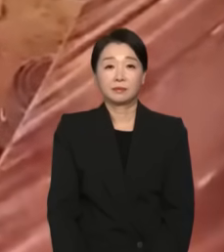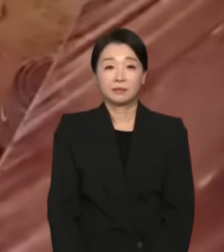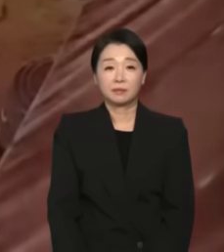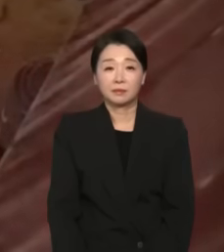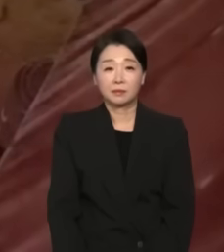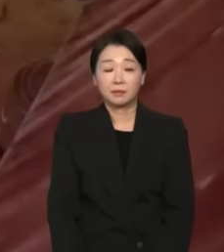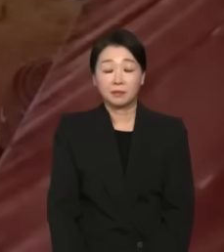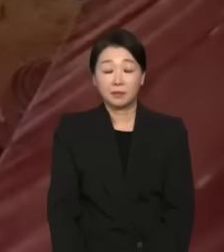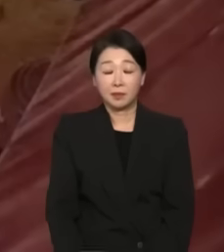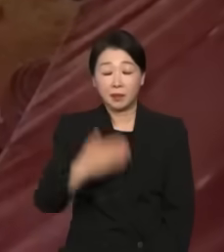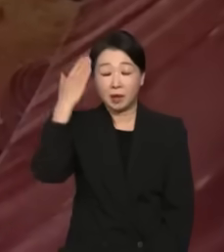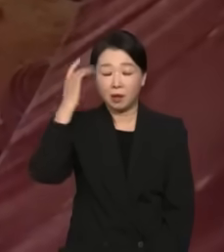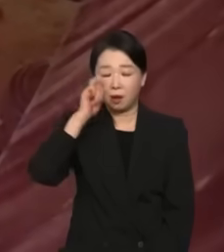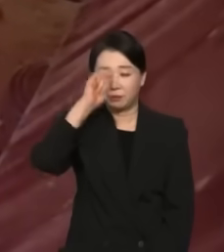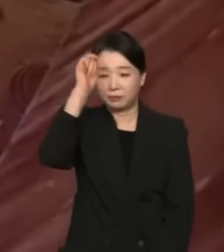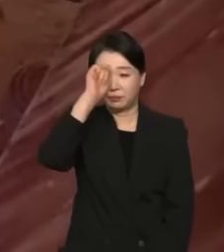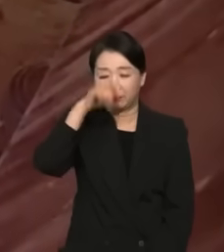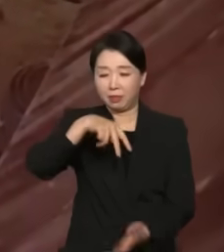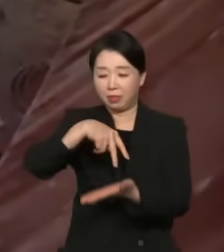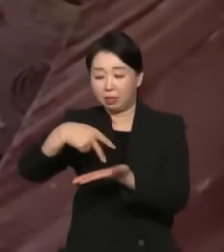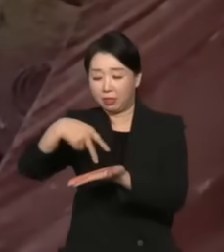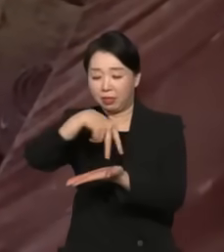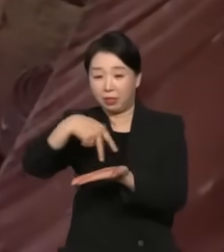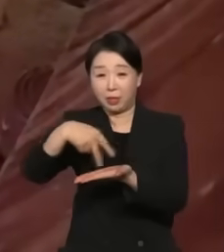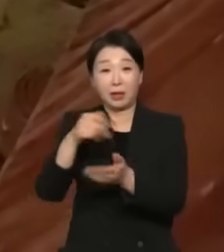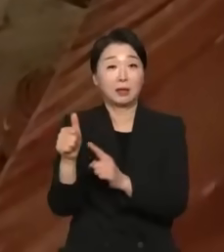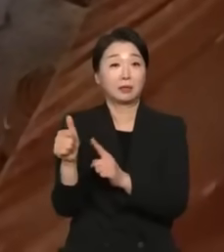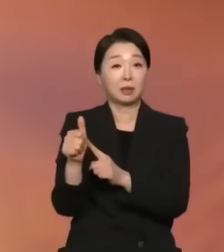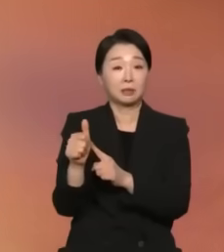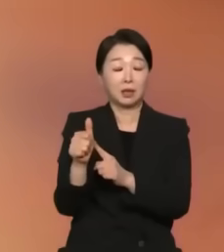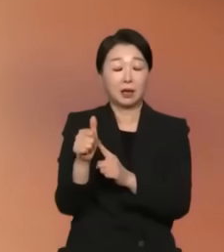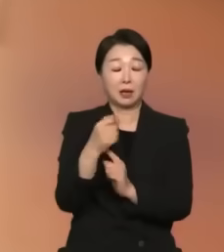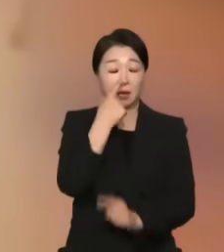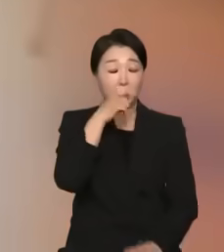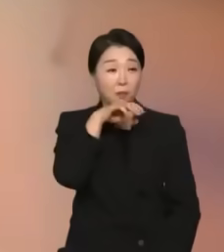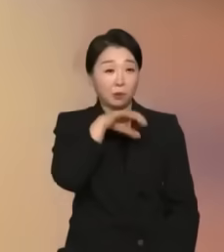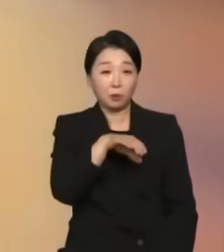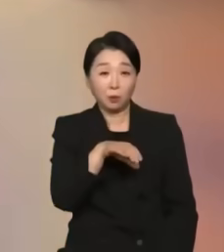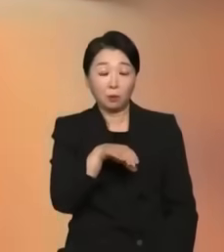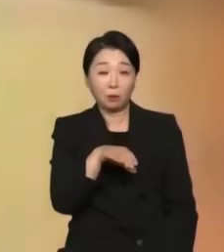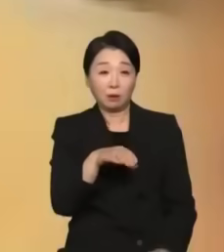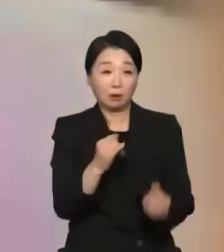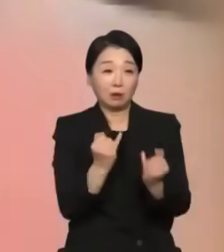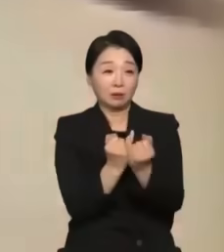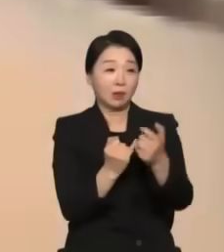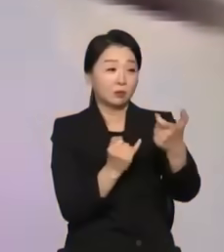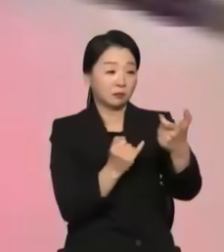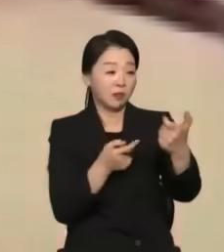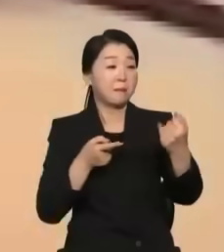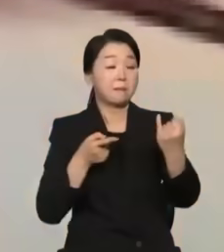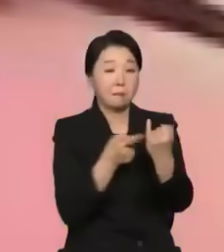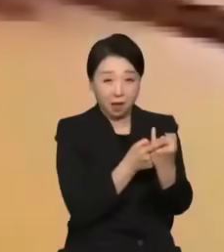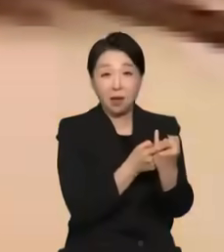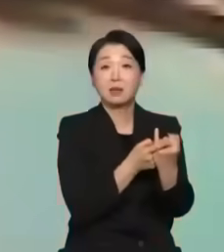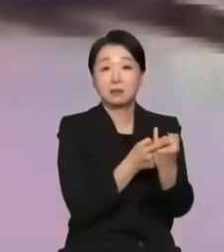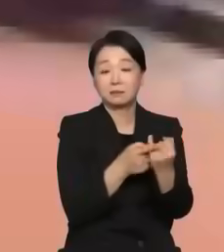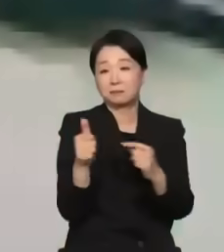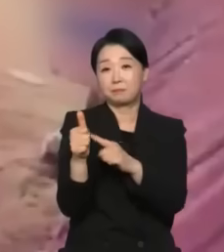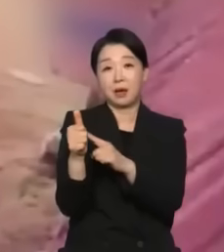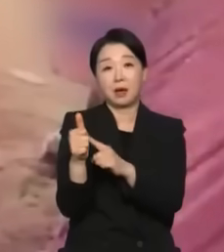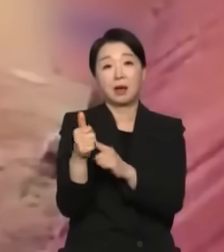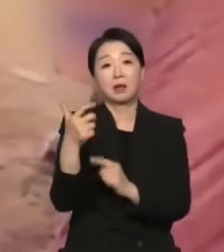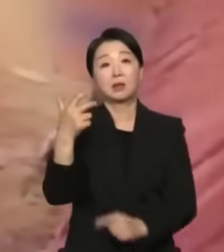검은 모자를 쓰고 비틀비틀 걷는 남성. 바로 직전 다방에서 60대 여주인을 살해하고 나온 57살 이모